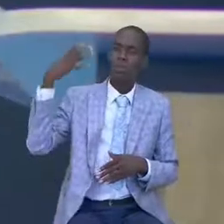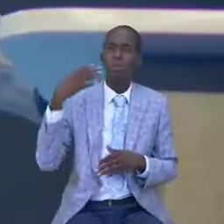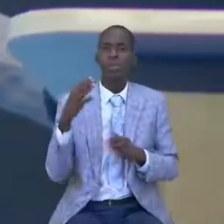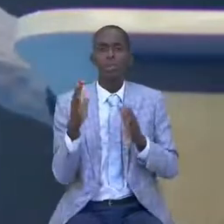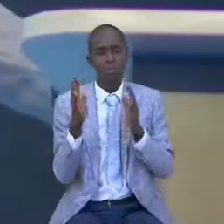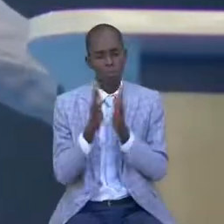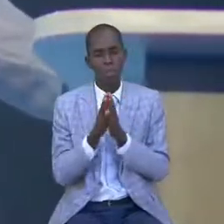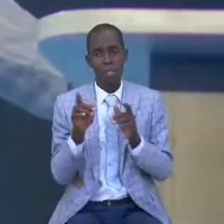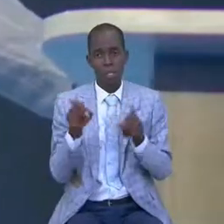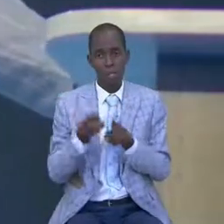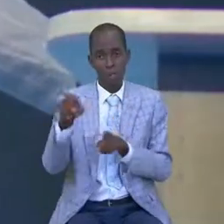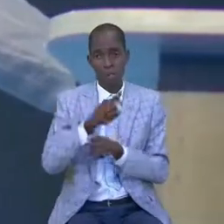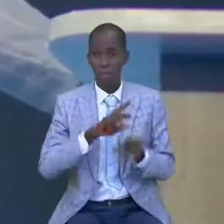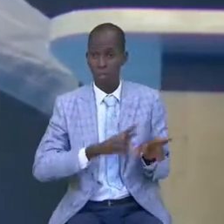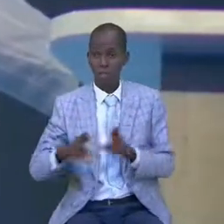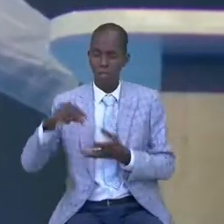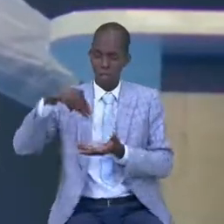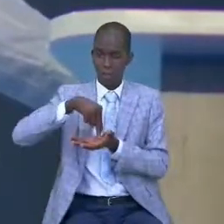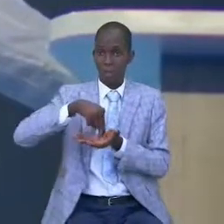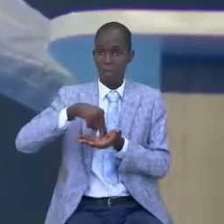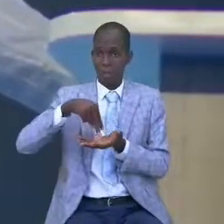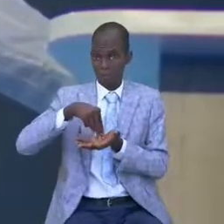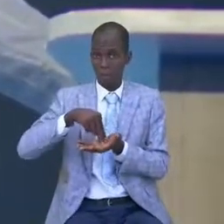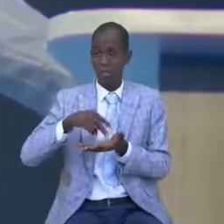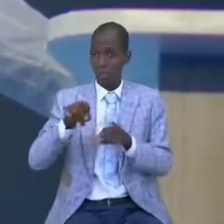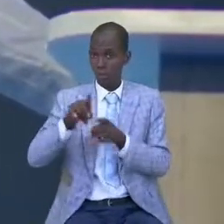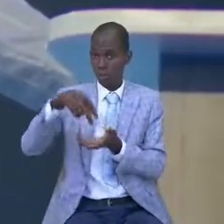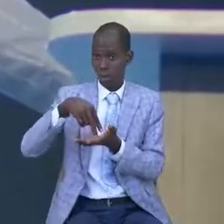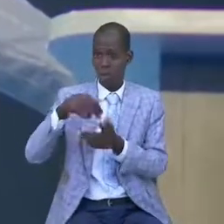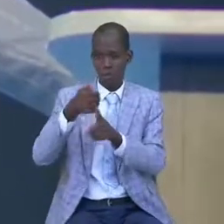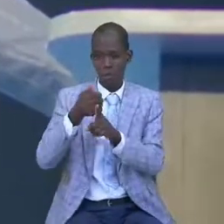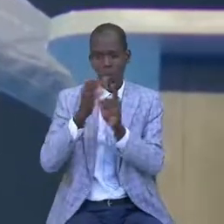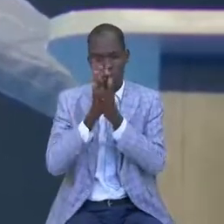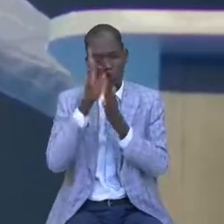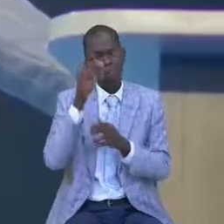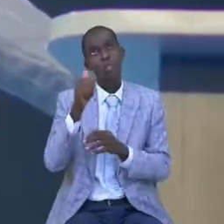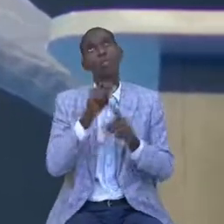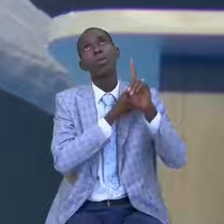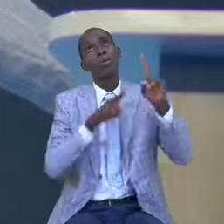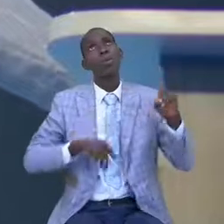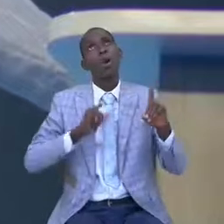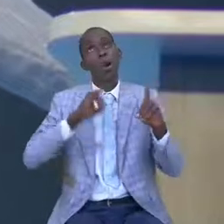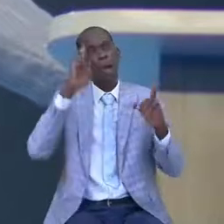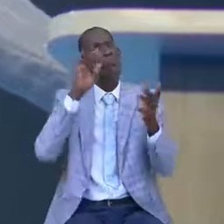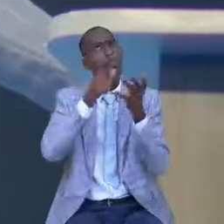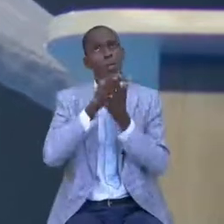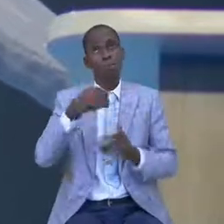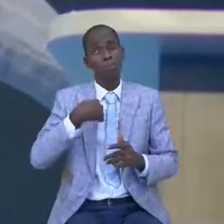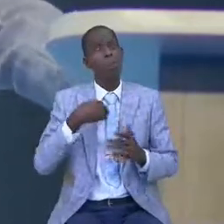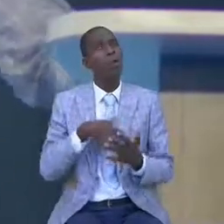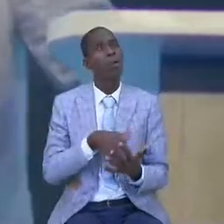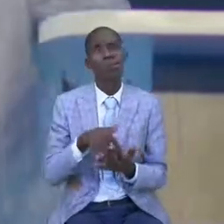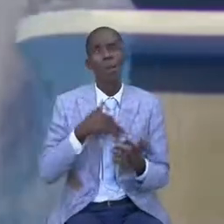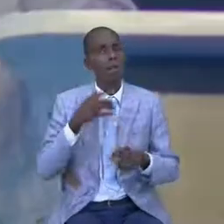la grâce au lieu de la culpabilité. Parle au Seigneur, comme tu te tiens debout, il faut dire Seigneur, je crois. Parce